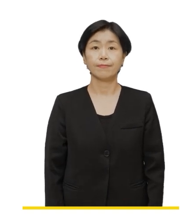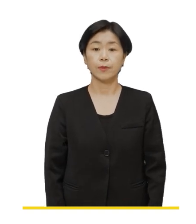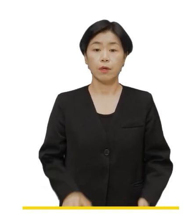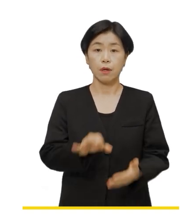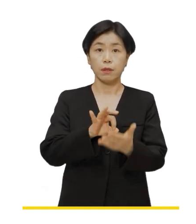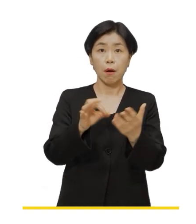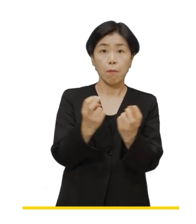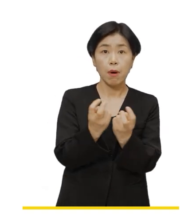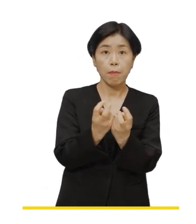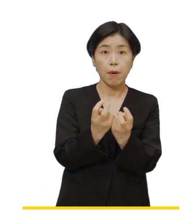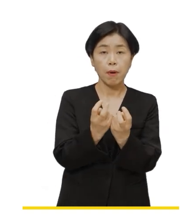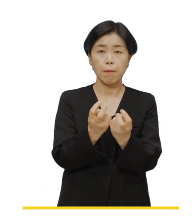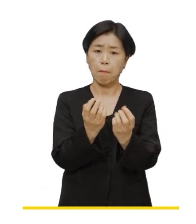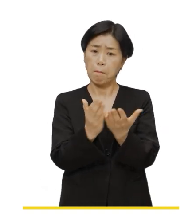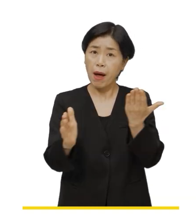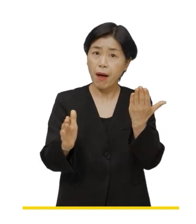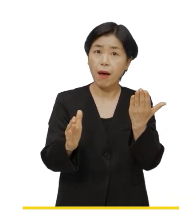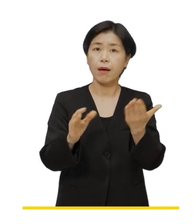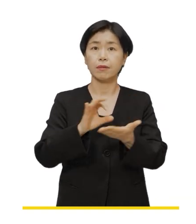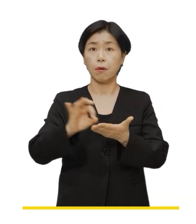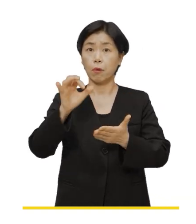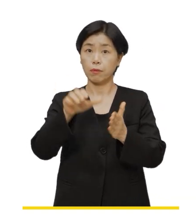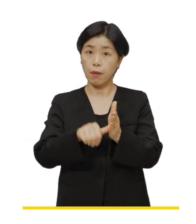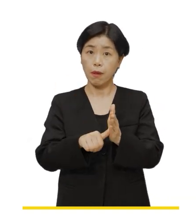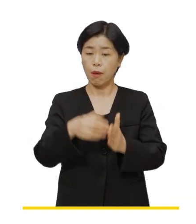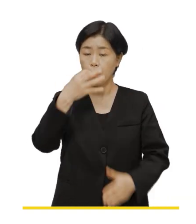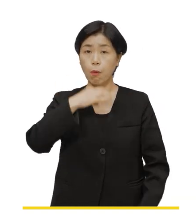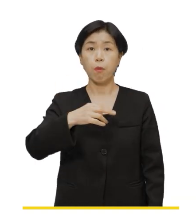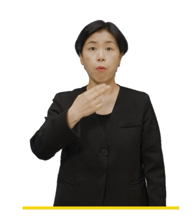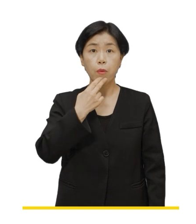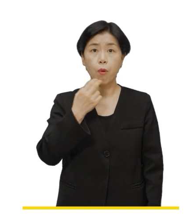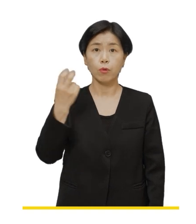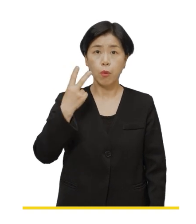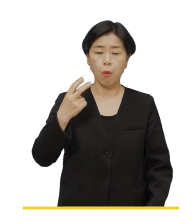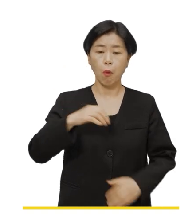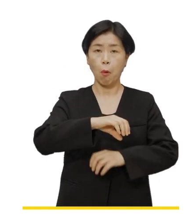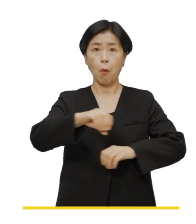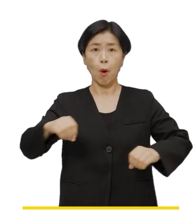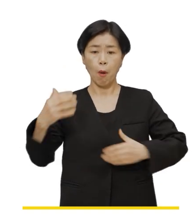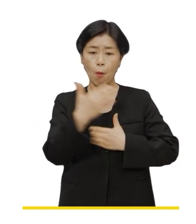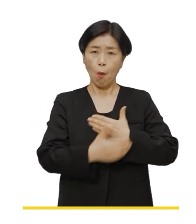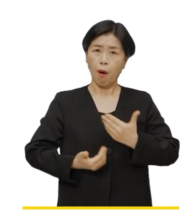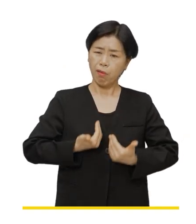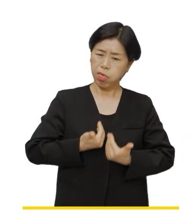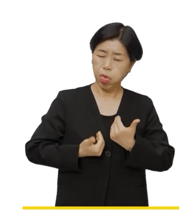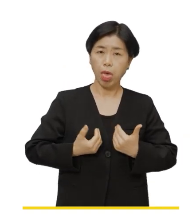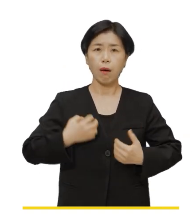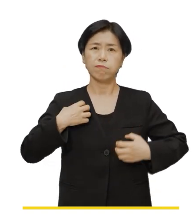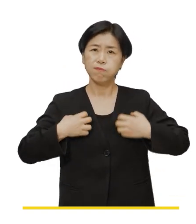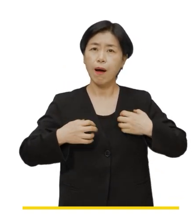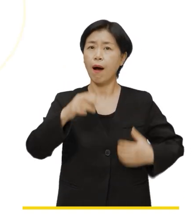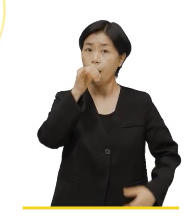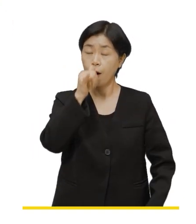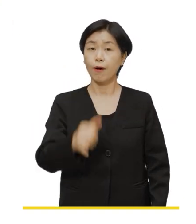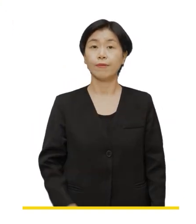사용 방법을 잘 따르지 않으면 효과가 없거나 오히려 부작용이 생겨서 아플 수